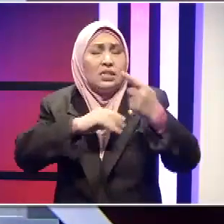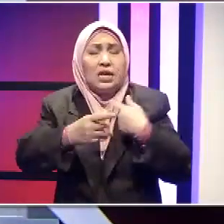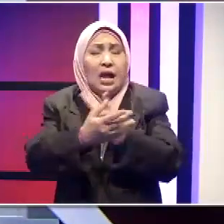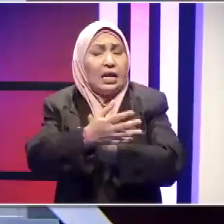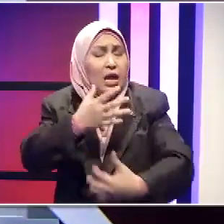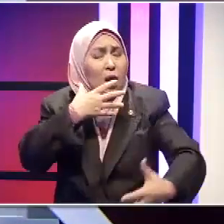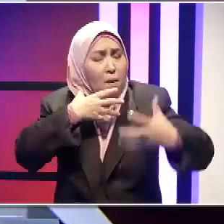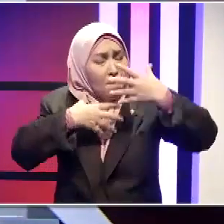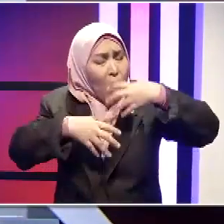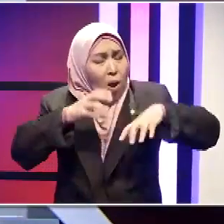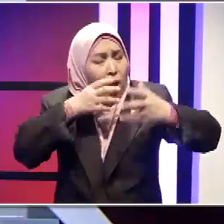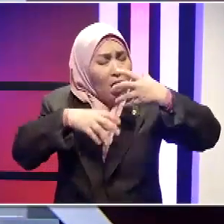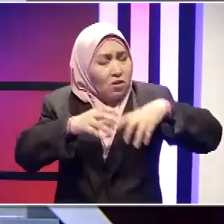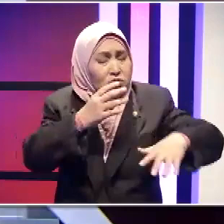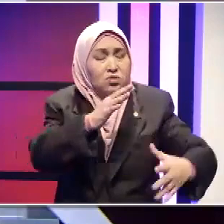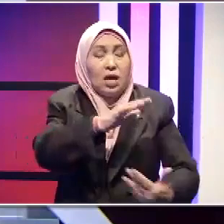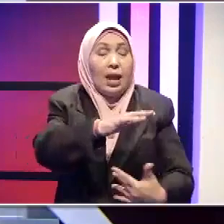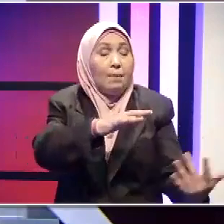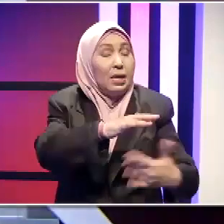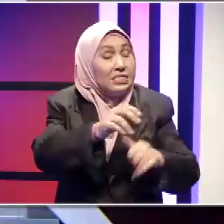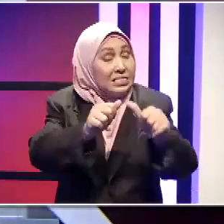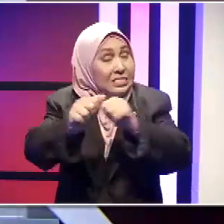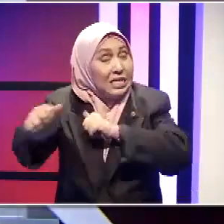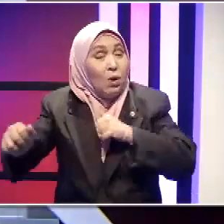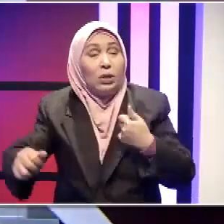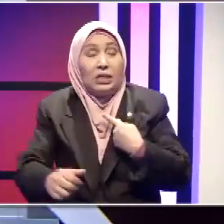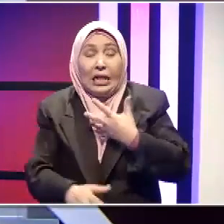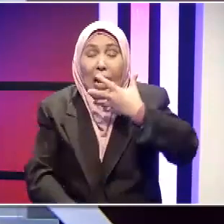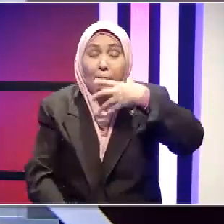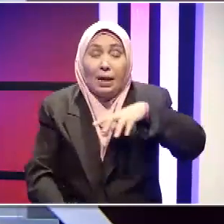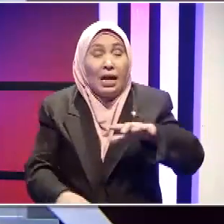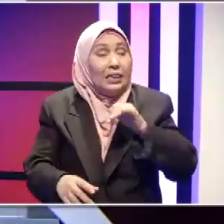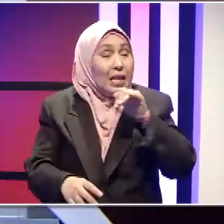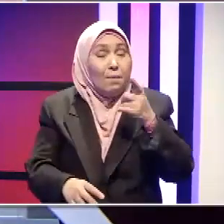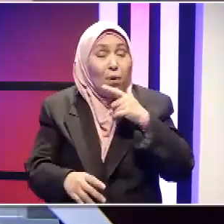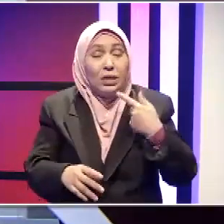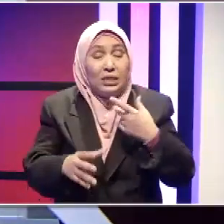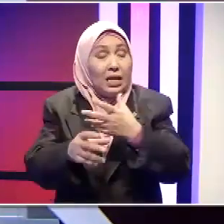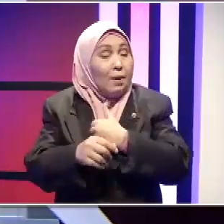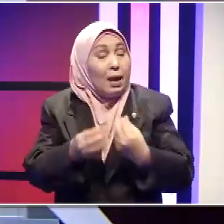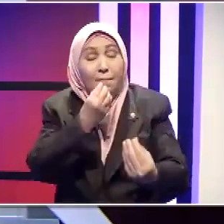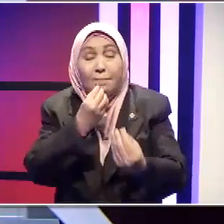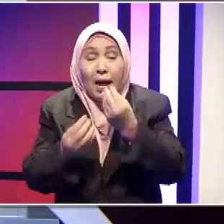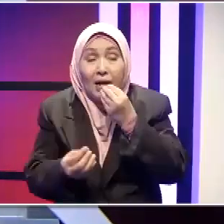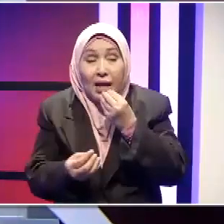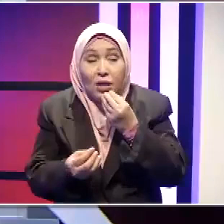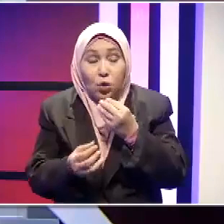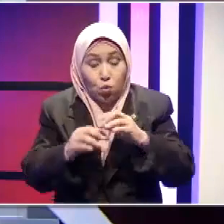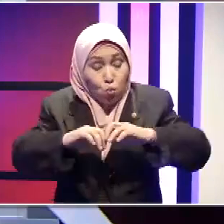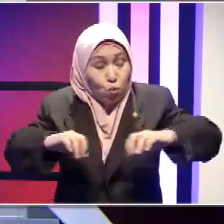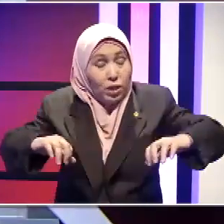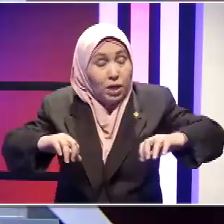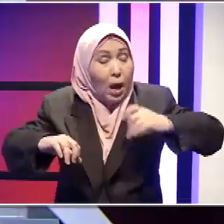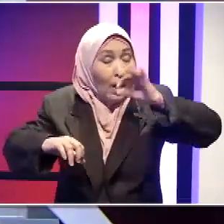21 Allah begini meet satu lagi Allah jauhkan daripada panas karena Allah kita dapat Maka insya makan durian